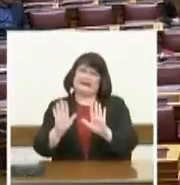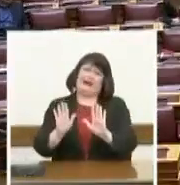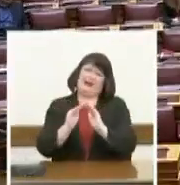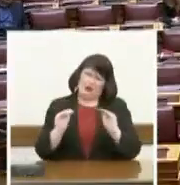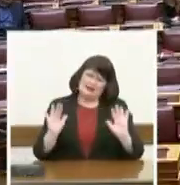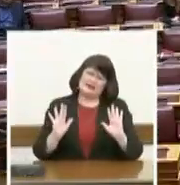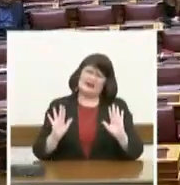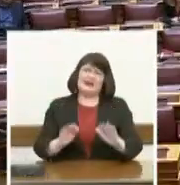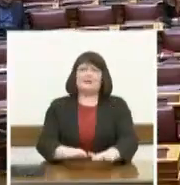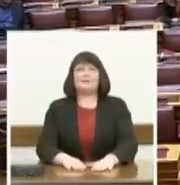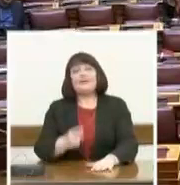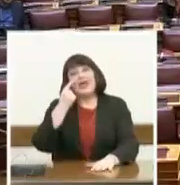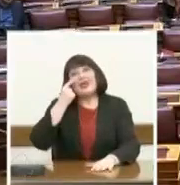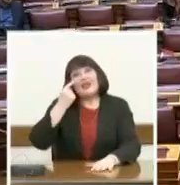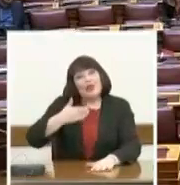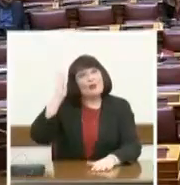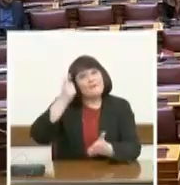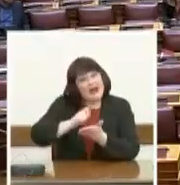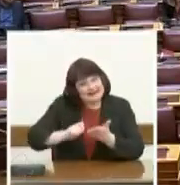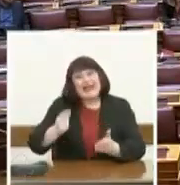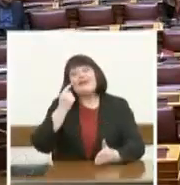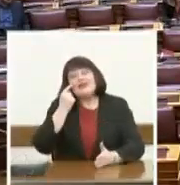πού σε σταυρώνουμε, σε ποια περιοχή πες. Το βασικό.